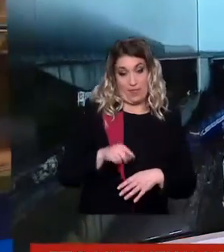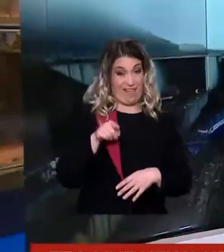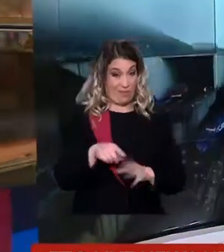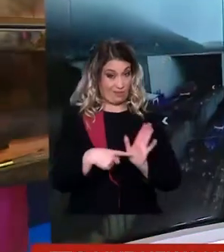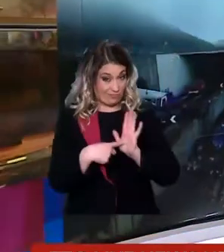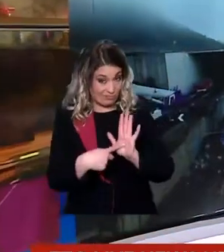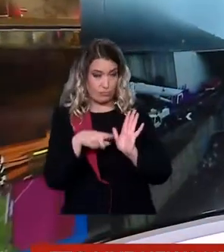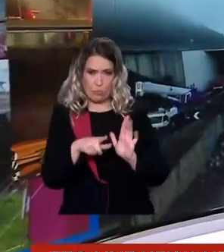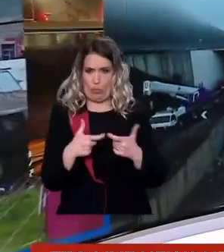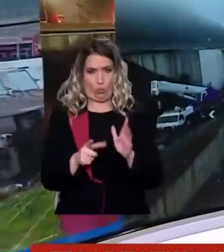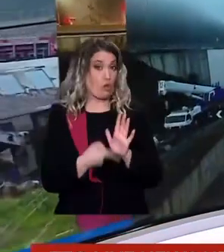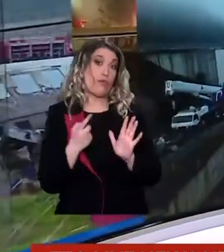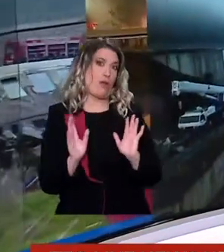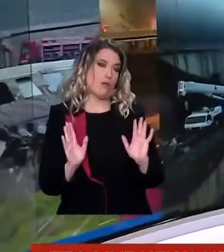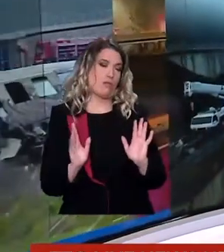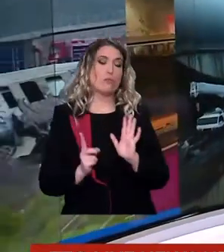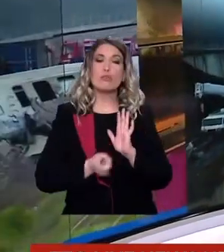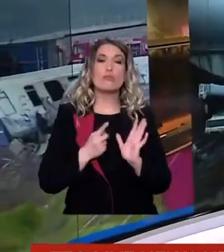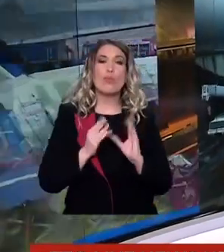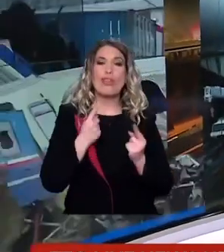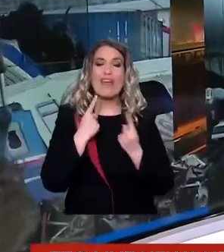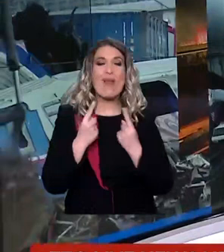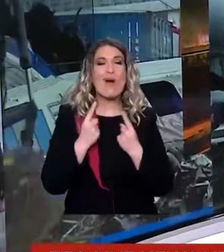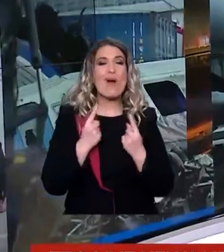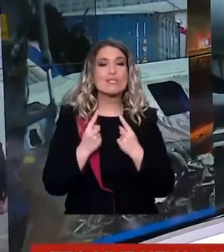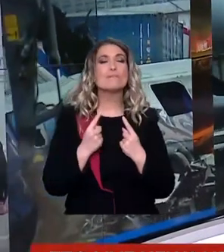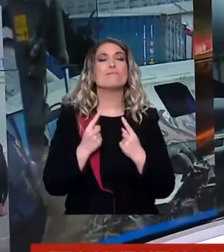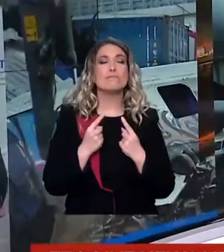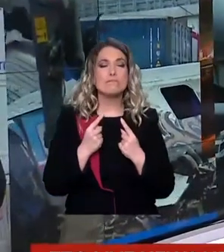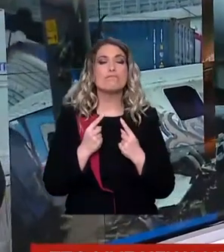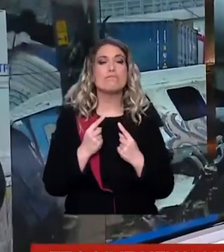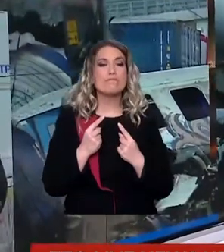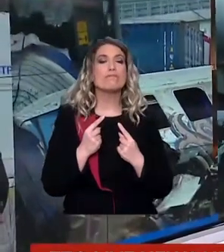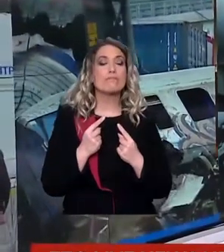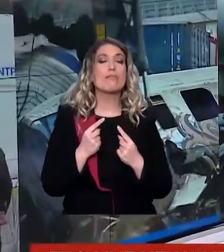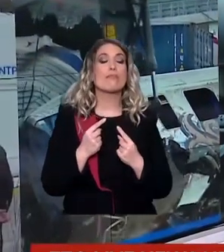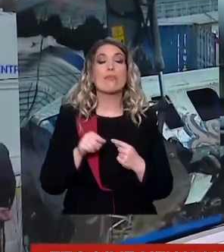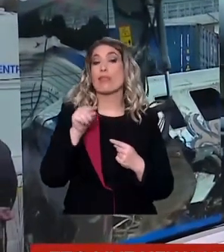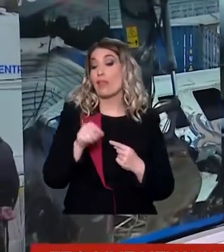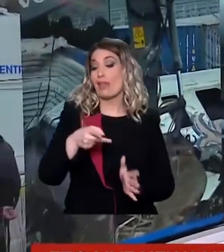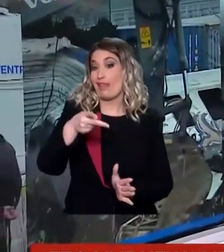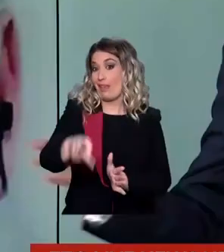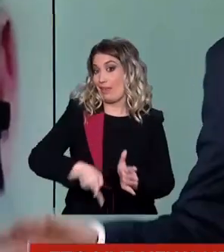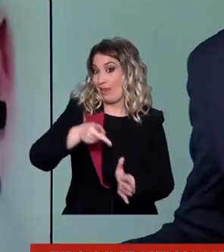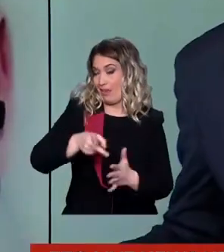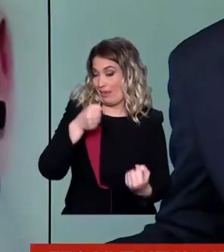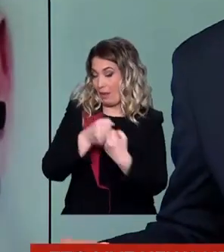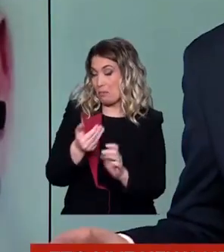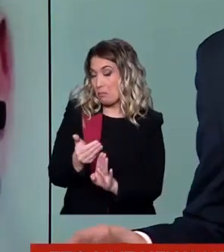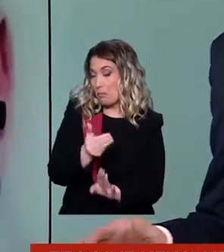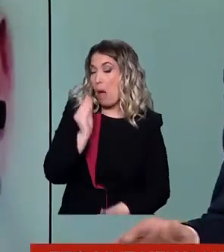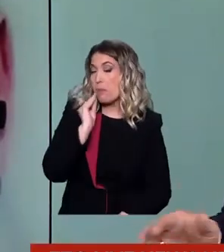έχουν ξαναμείνει διάλογοι αρκετά πριν γίνει το δυστύχημα είναι το ίδιο